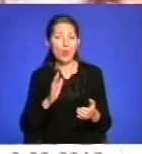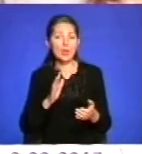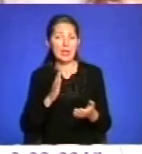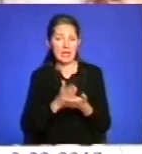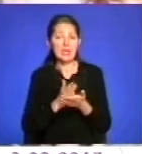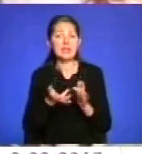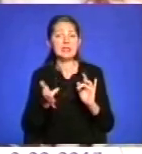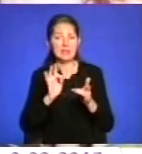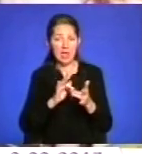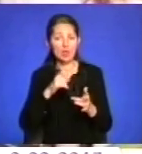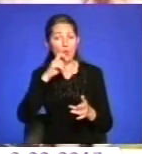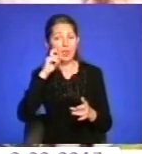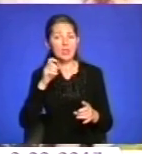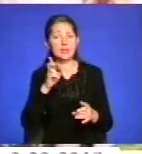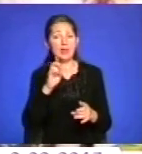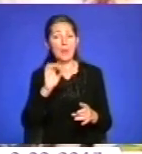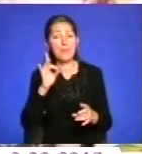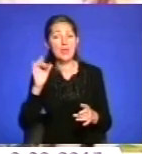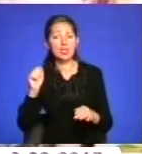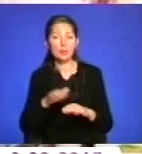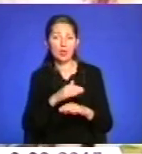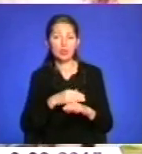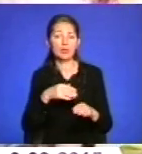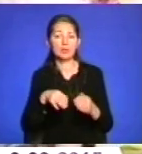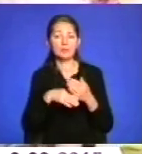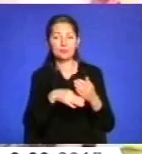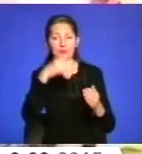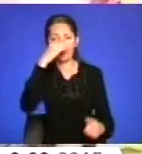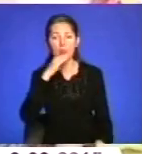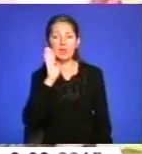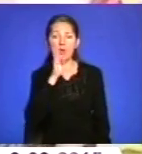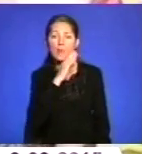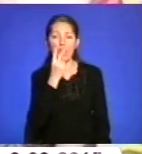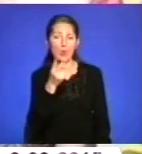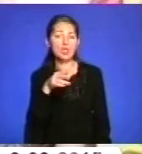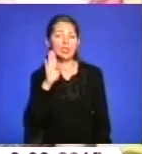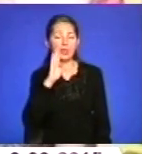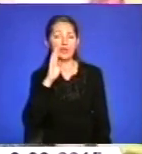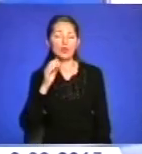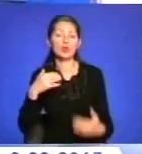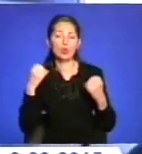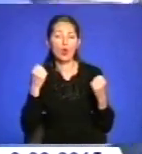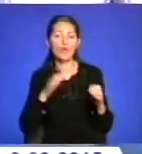благодійності. Допоможемо батькам побачити Стефочку здоровою і повноцінною дівчинкою.